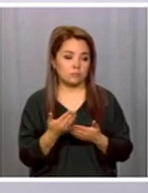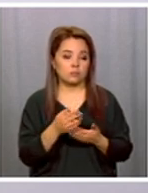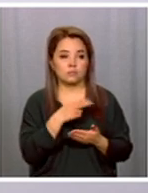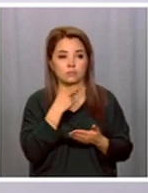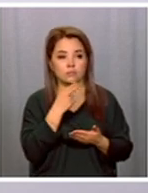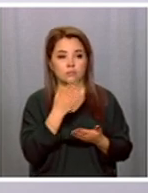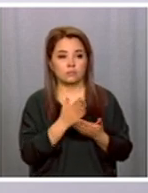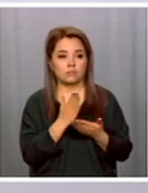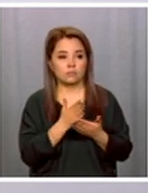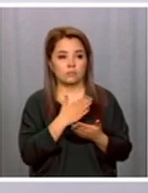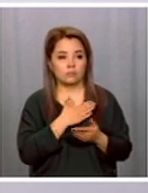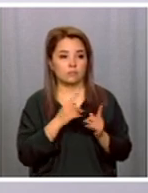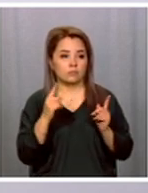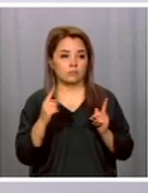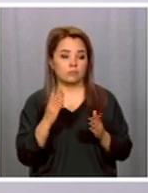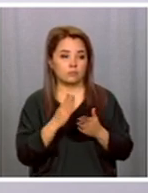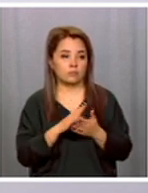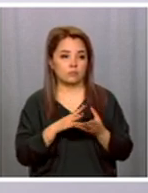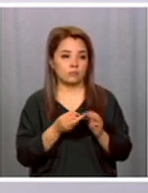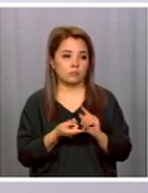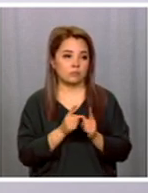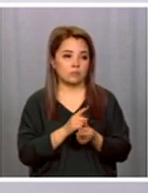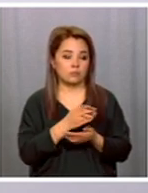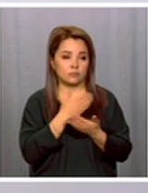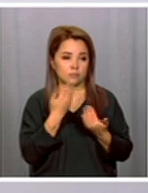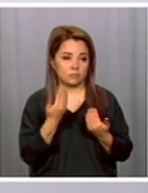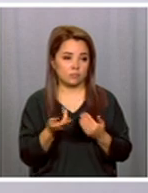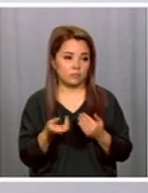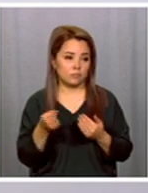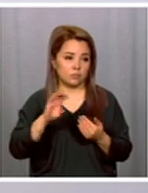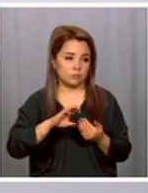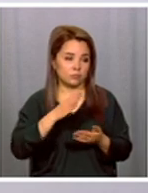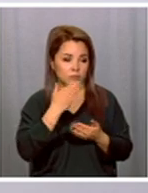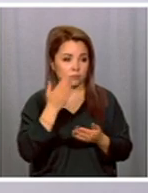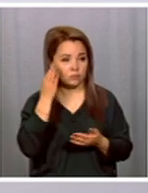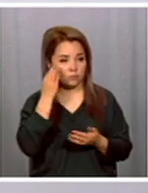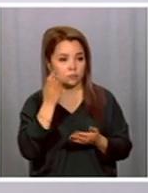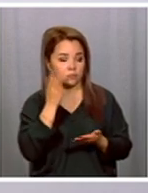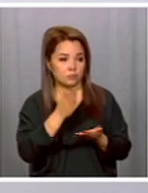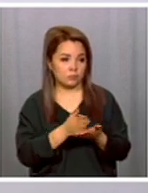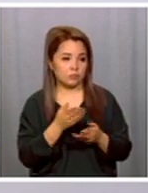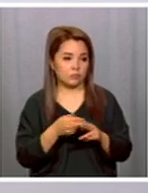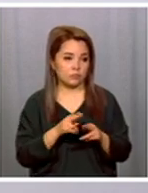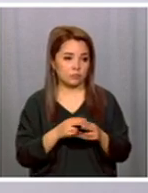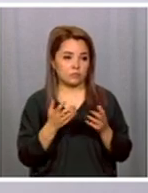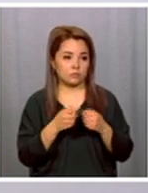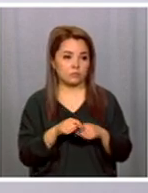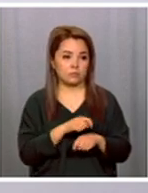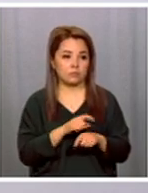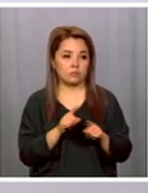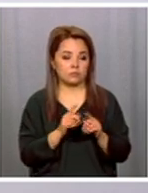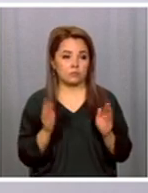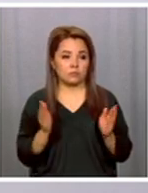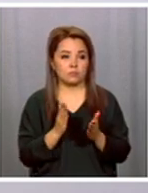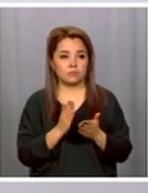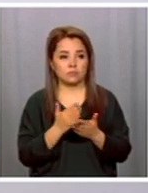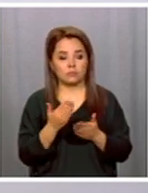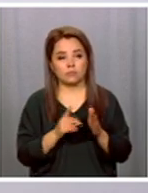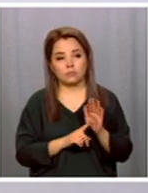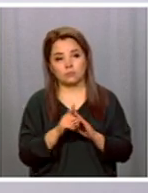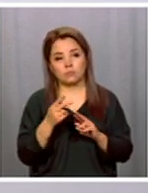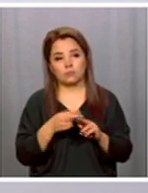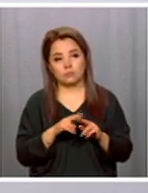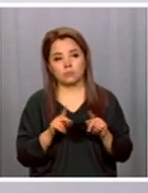Байқасаңыздар, біздің кескініміз төңкерілген емес, демек ол тура және оның өлшемі кішірейтілген. Біз алдындағыдай